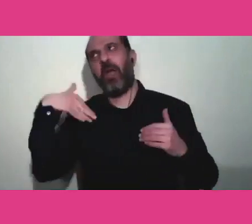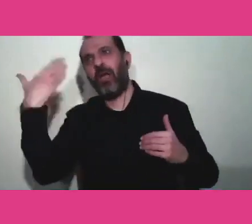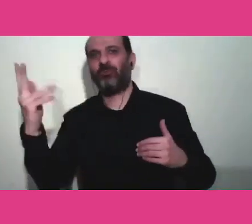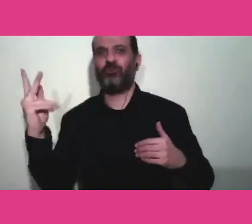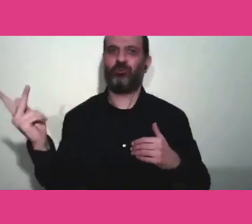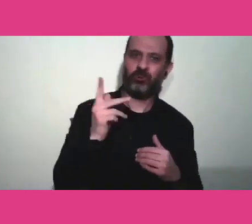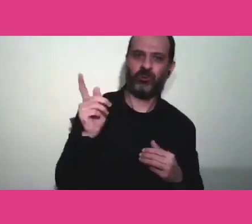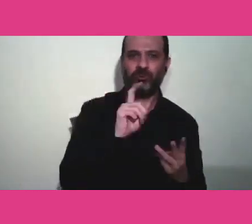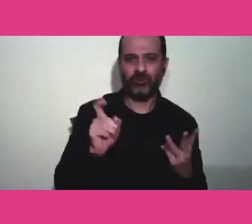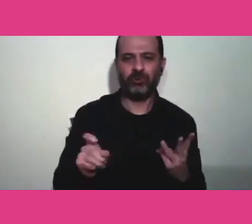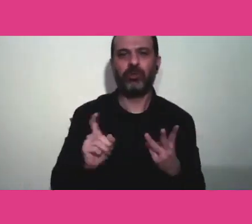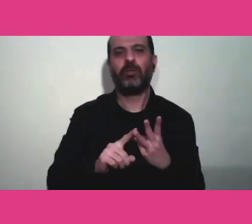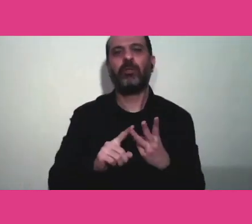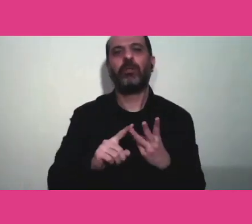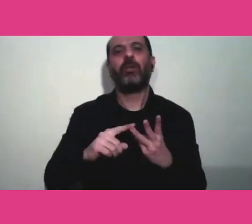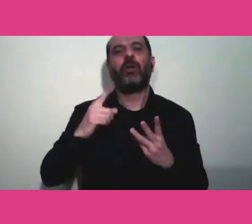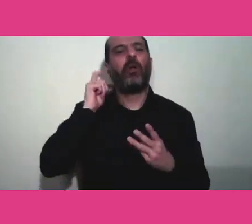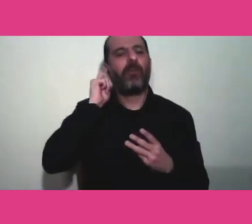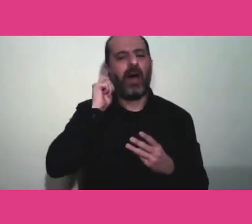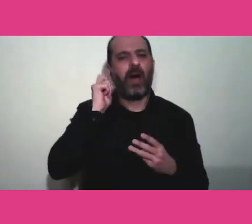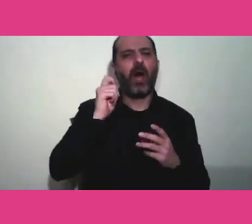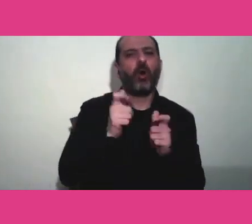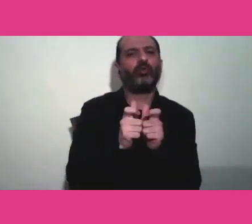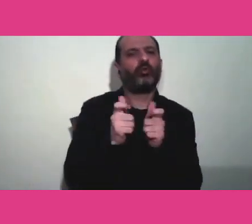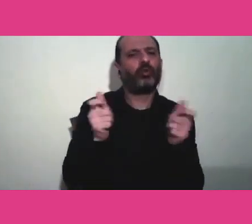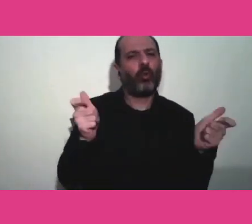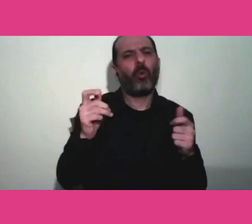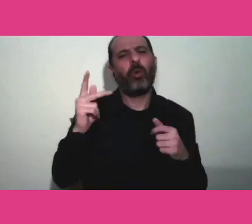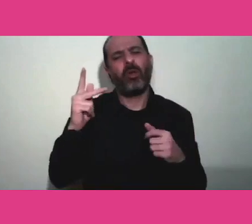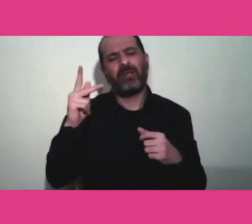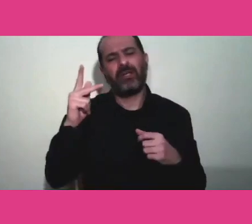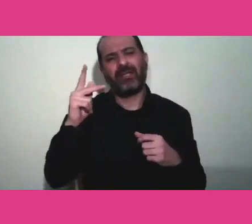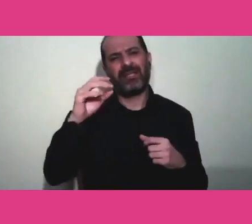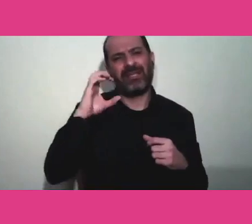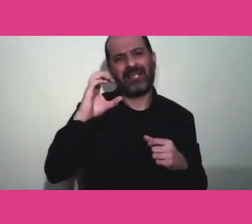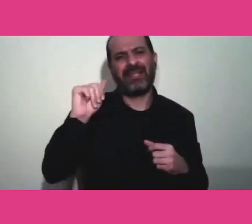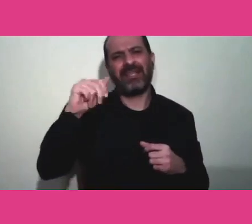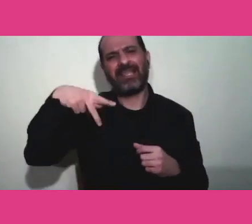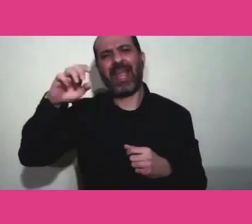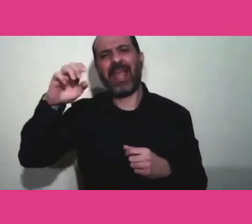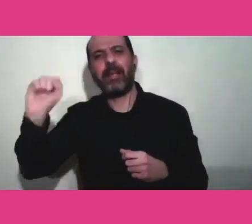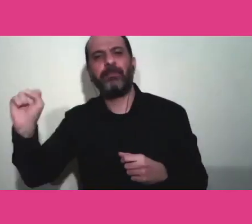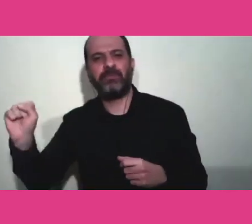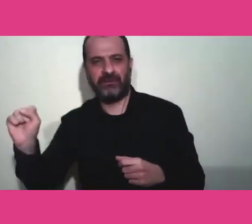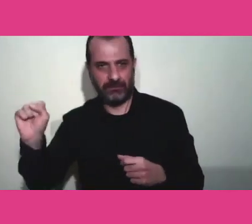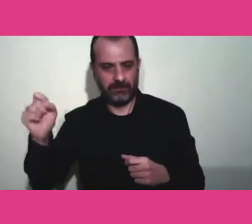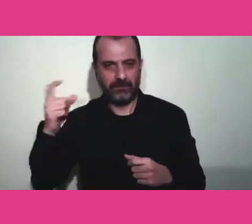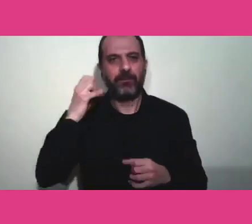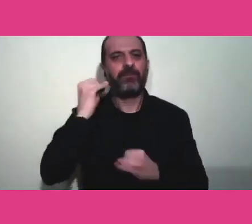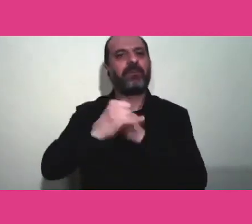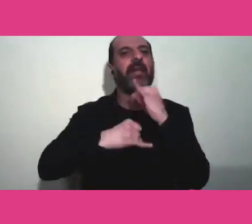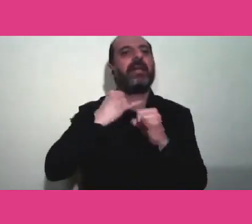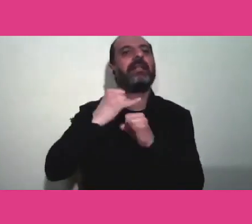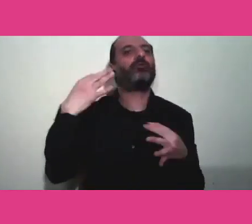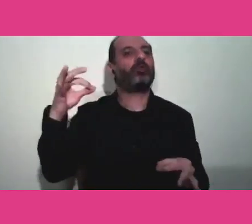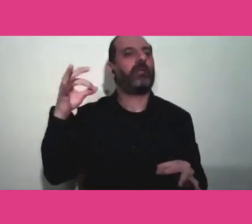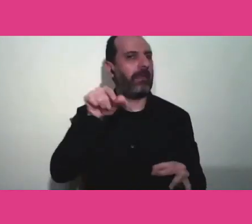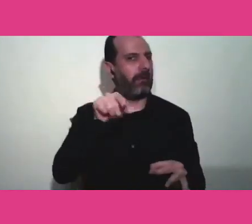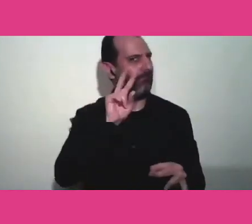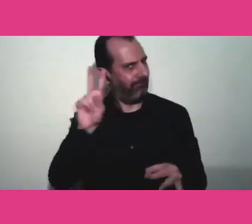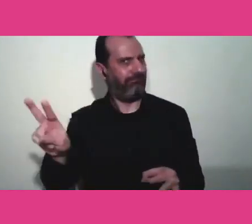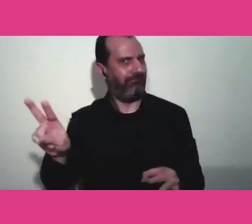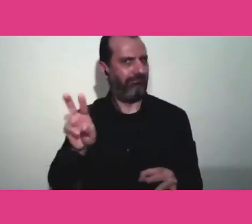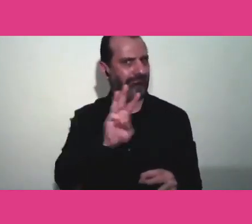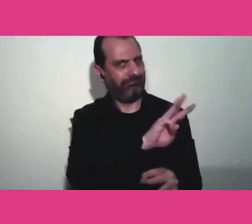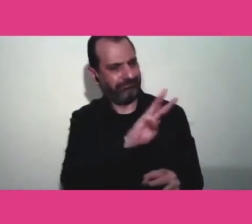στο School Crips, στη σελίδα που έχω με τον Σπύρο Λοντανίδη. Να την ψάξετε, προσπαθούμε λίγο να